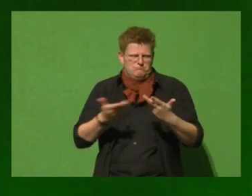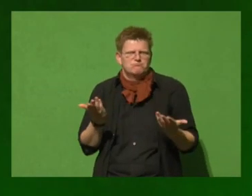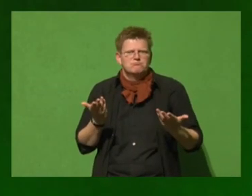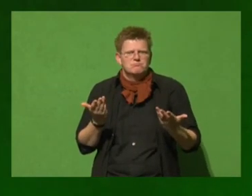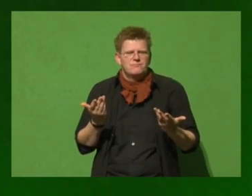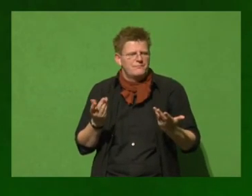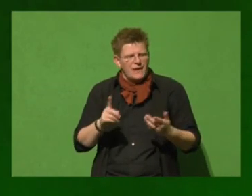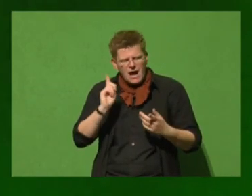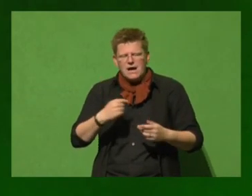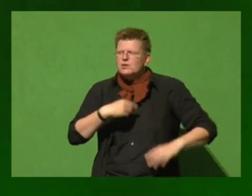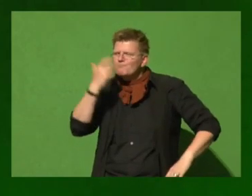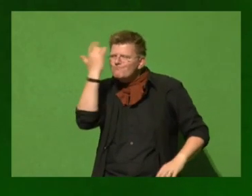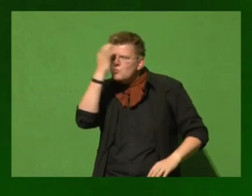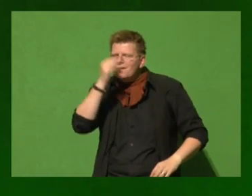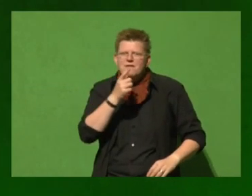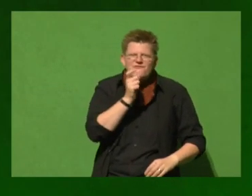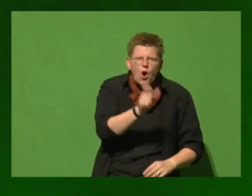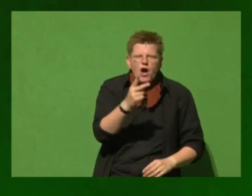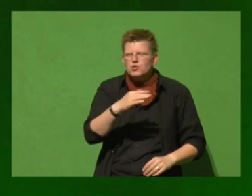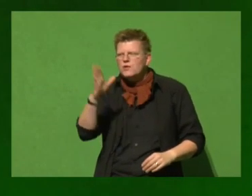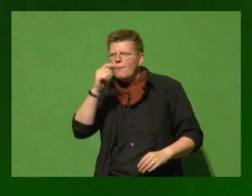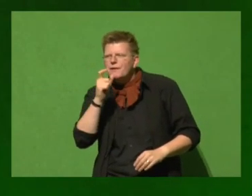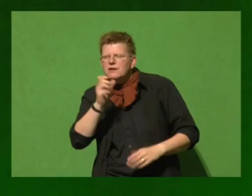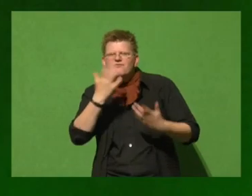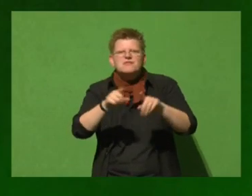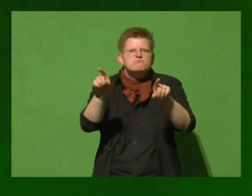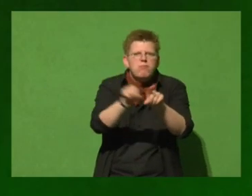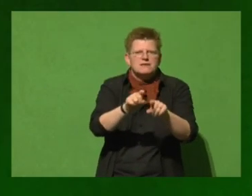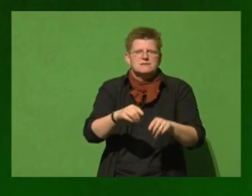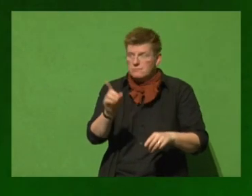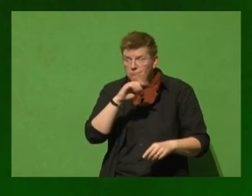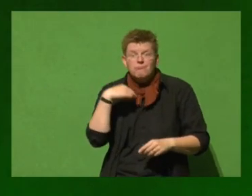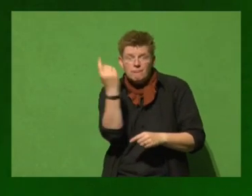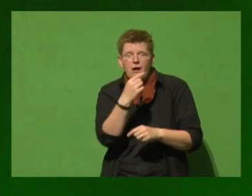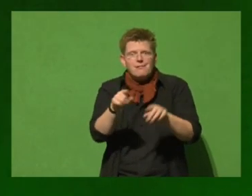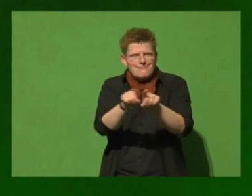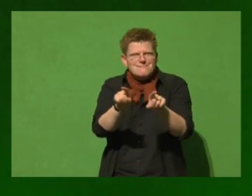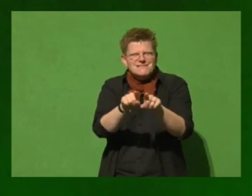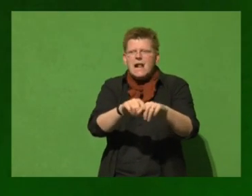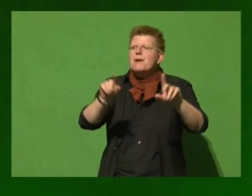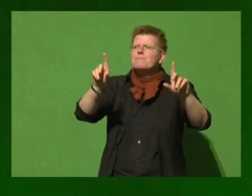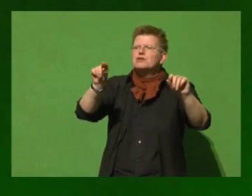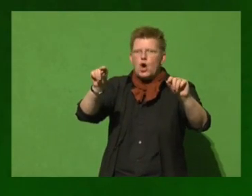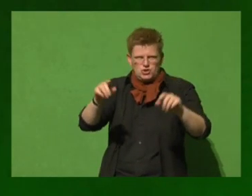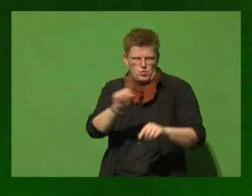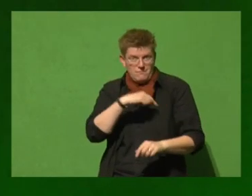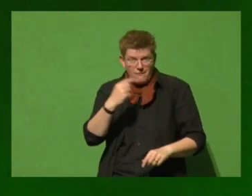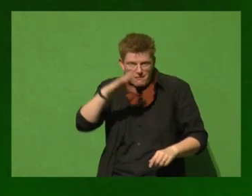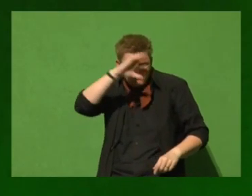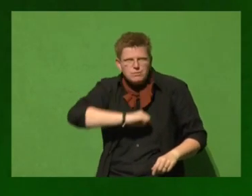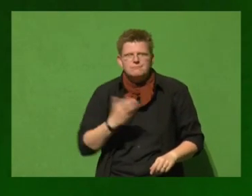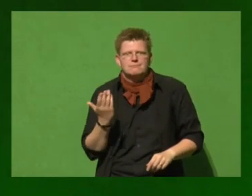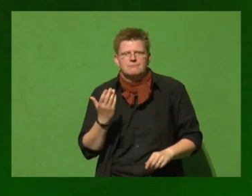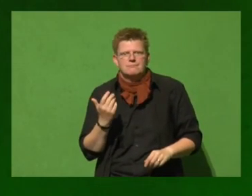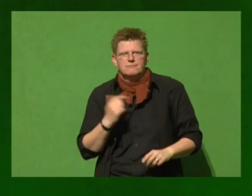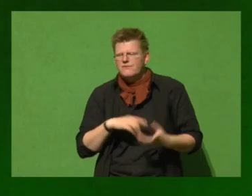Worten Begriffen gesucht. Begriffe, die wir alle gleich verstehen können, die nicht umstritten sind.